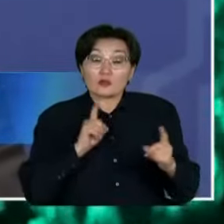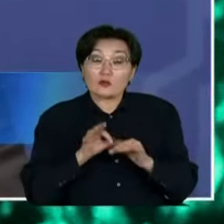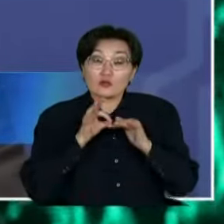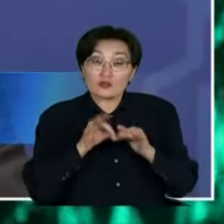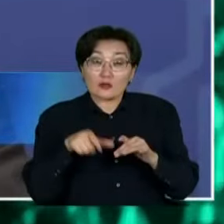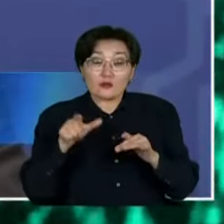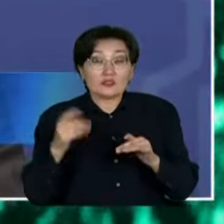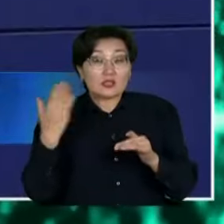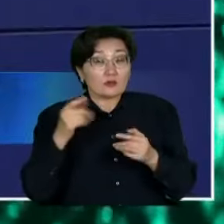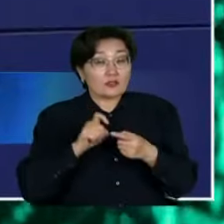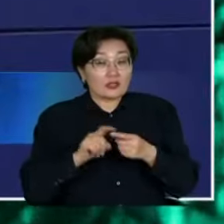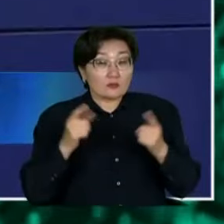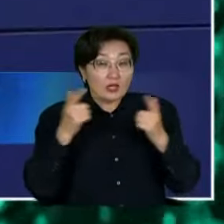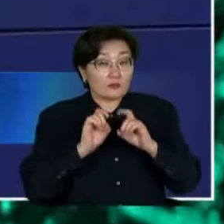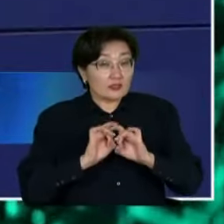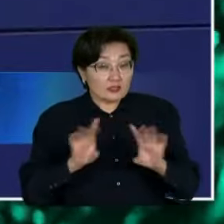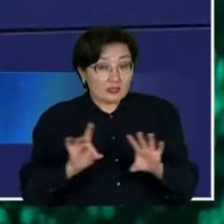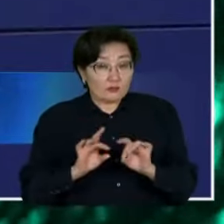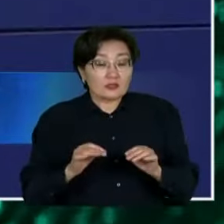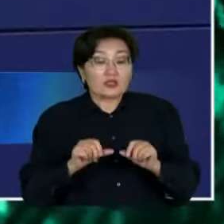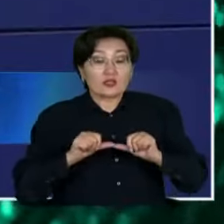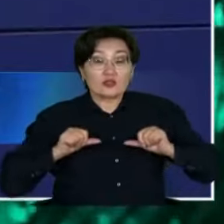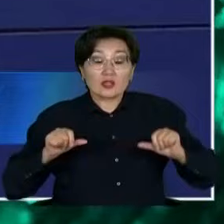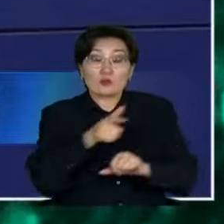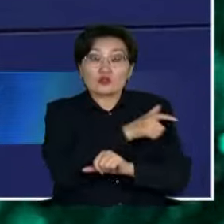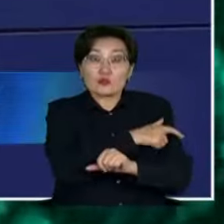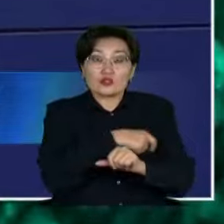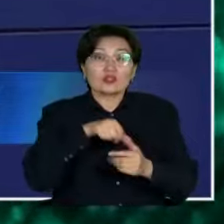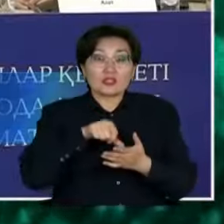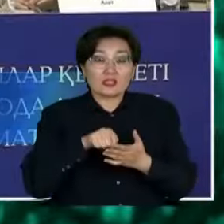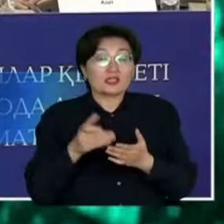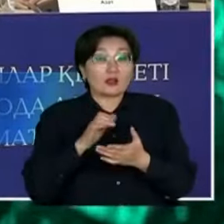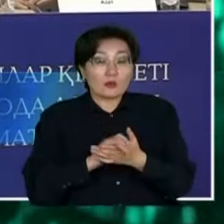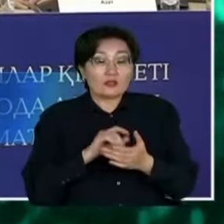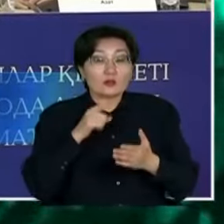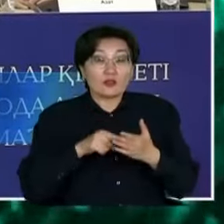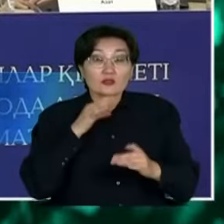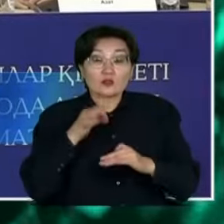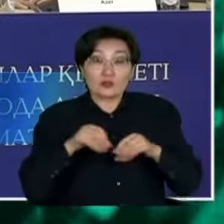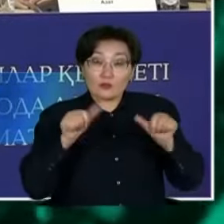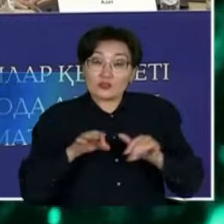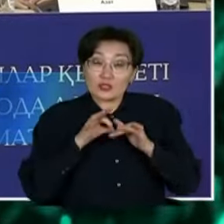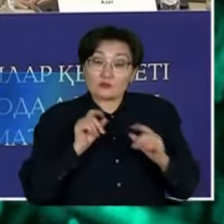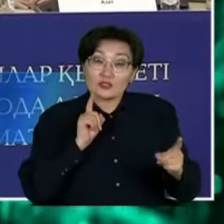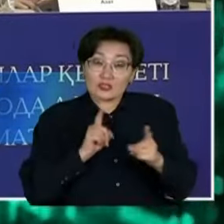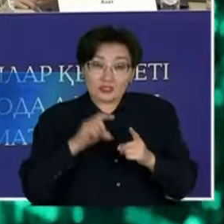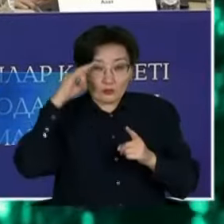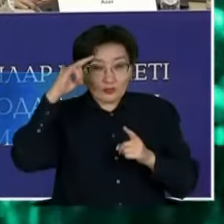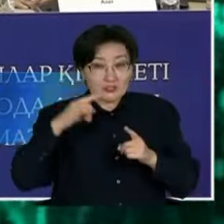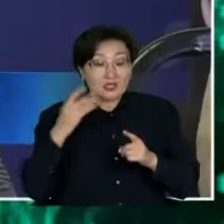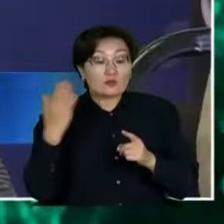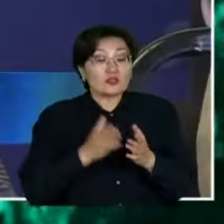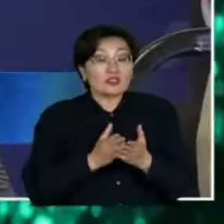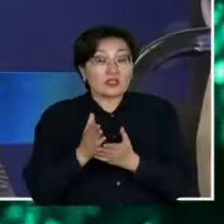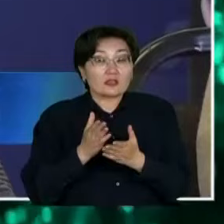ұйымдастырғандар туындыларға қатысты ақпарат беріп, қазылар алқасының мүшелерімен таныстырды. Сұрақ-жауап форматында өткен басқосуда еліміздегі кино